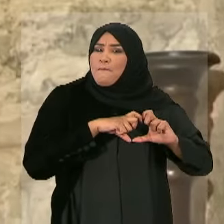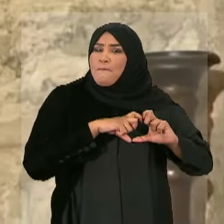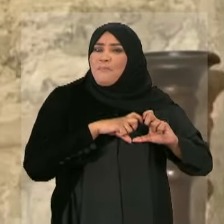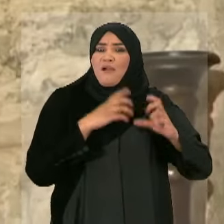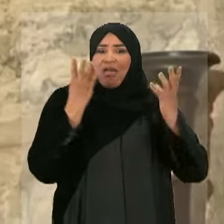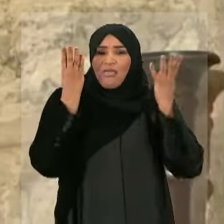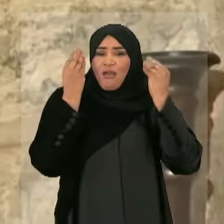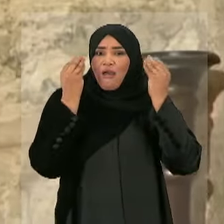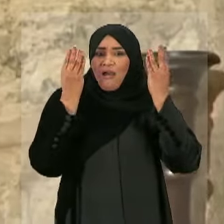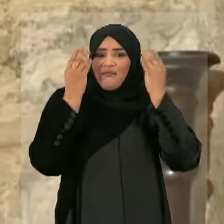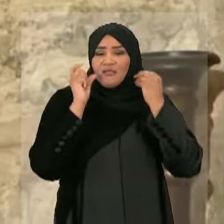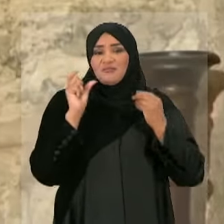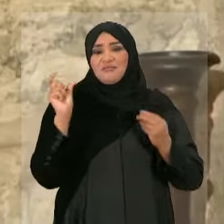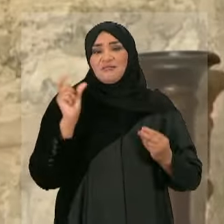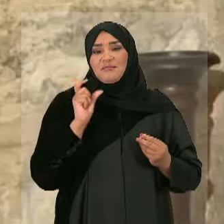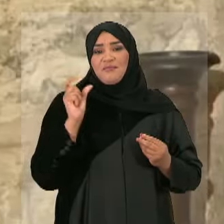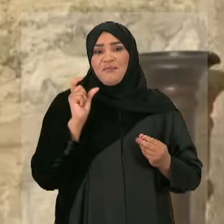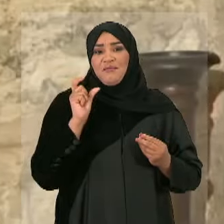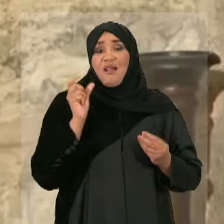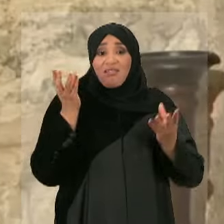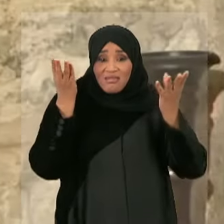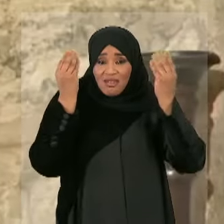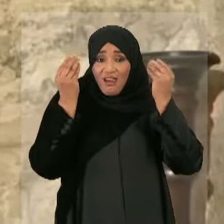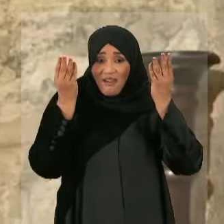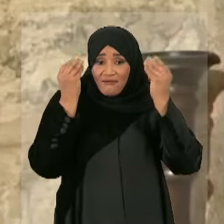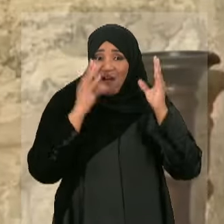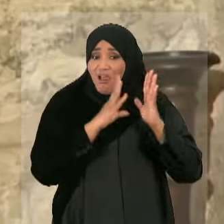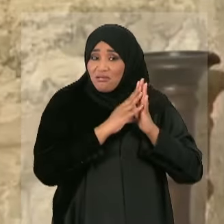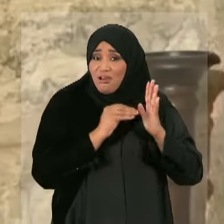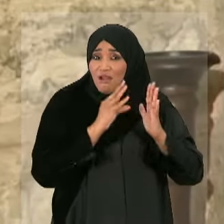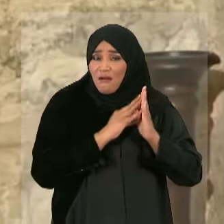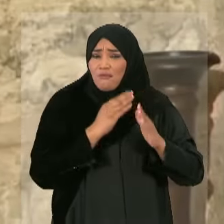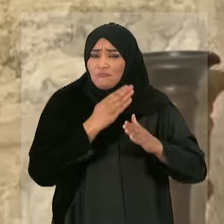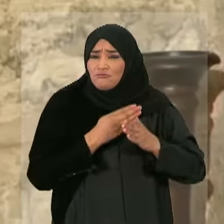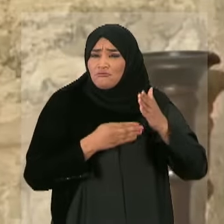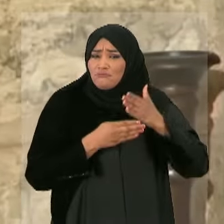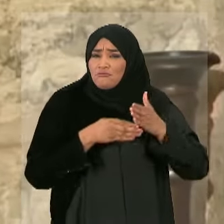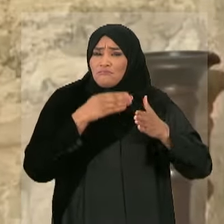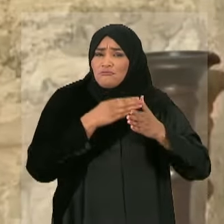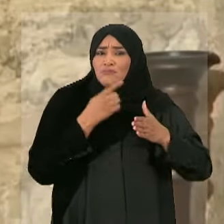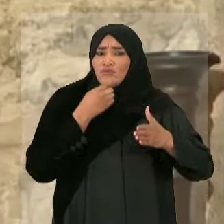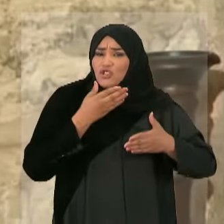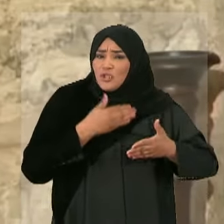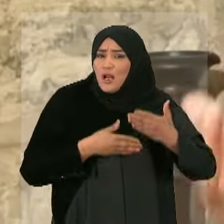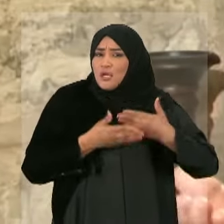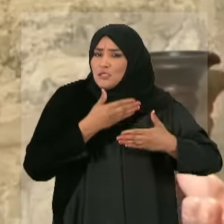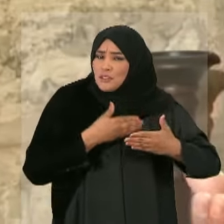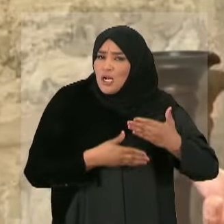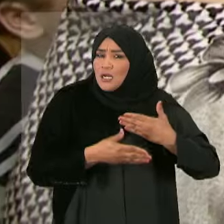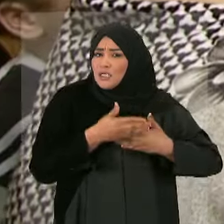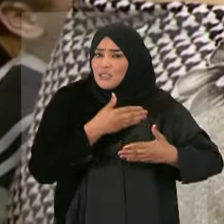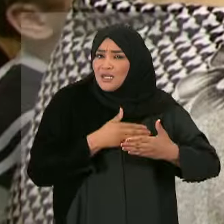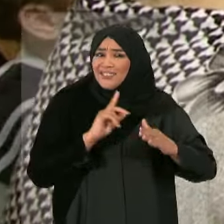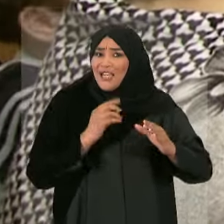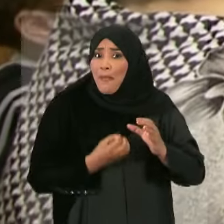تبنى سنة ورا سنة وجيل ورا جيل وألفية ورا ألفية. إحنا بنينا هي الحضارة، الحضارة الإسلامية ما أجتش من